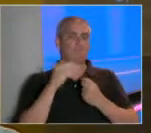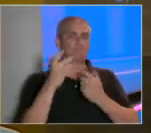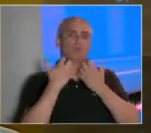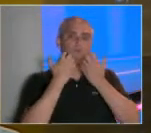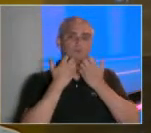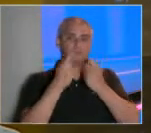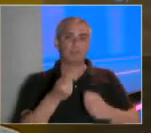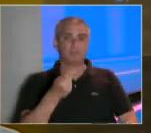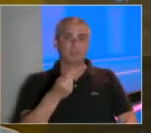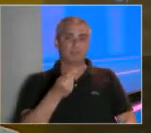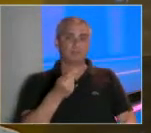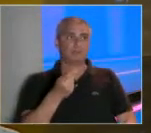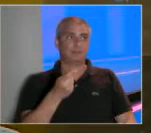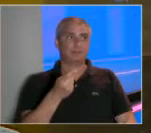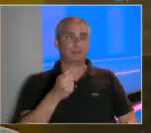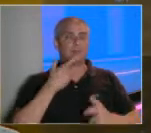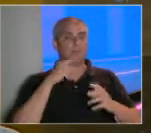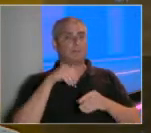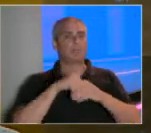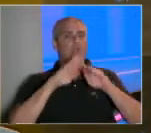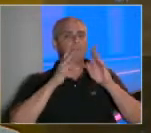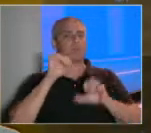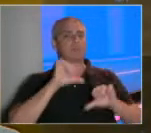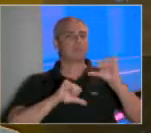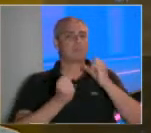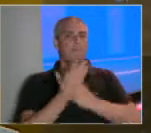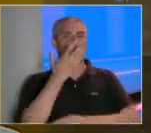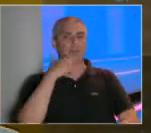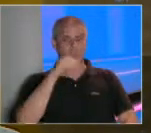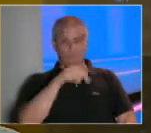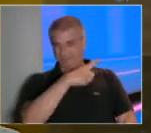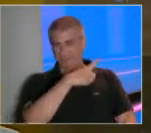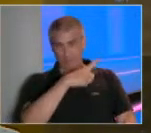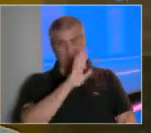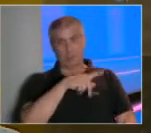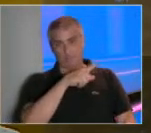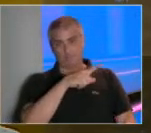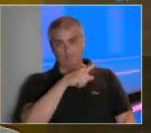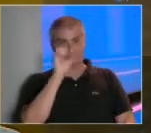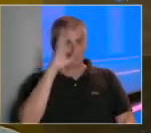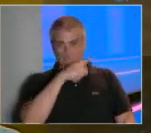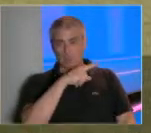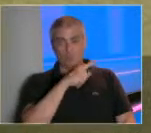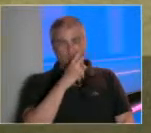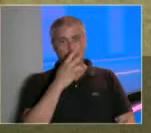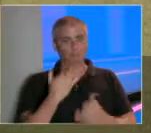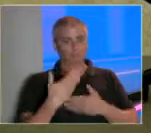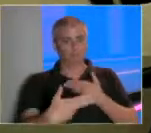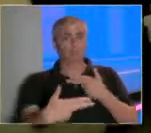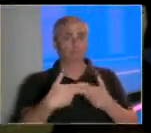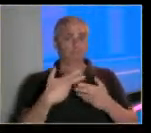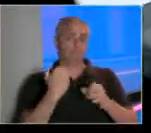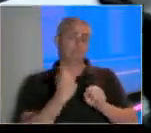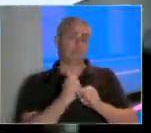כך שהמאמצים במכון הביולוגי כאן בישראל, גם הם הולכים וגוברים לקראת